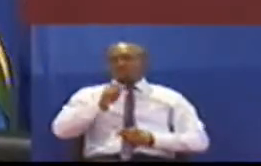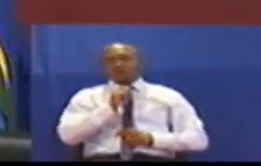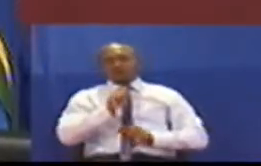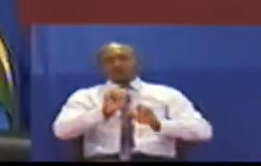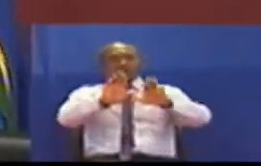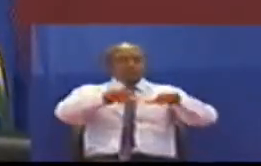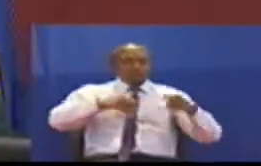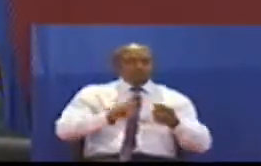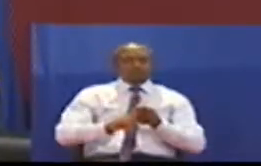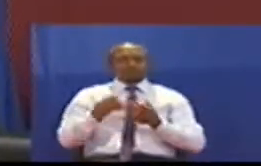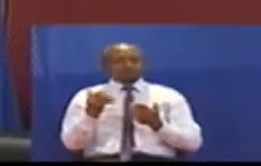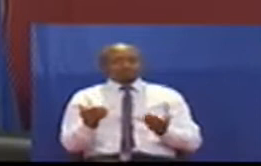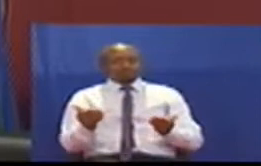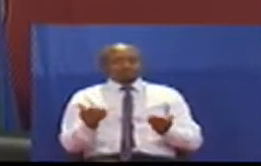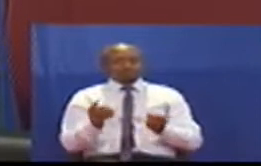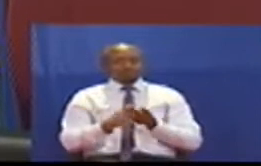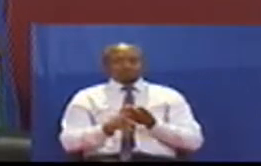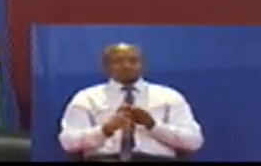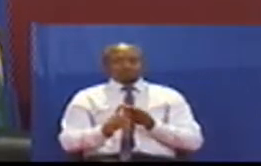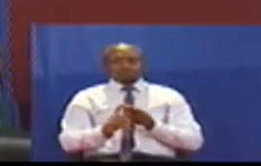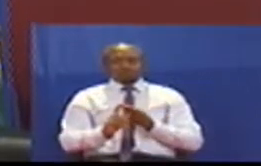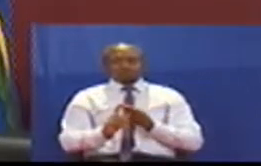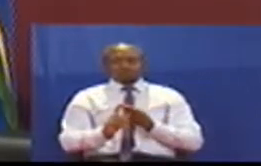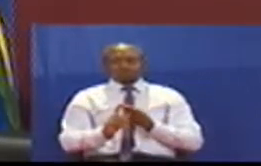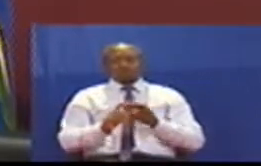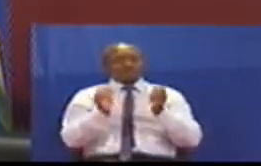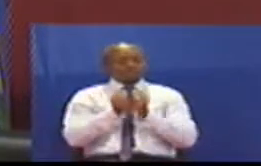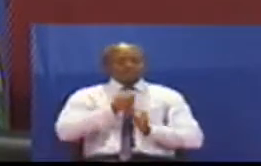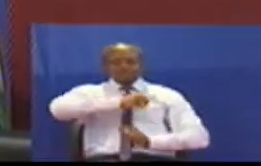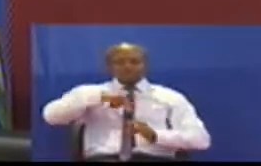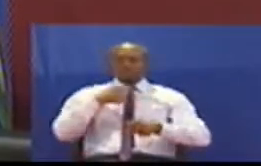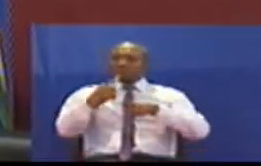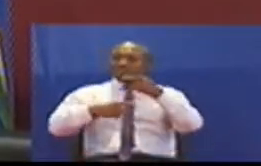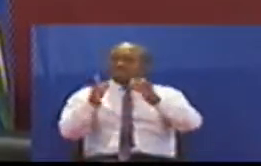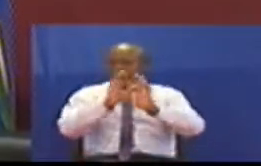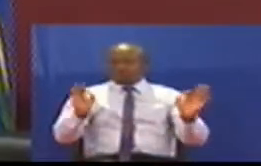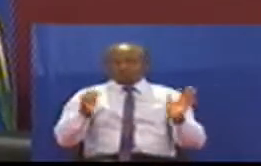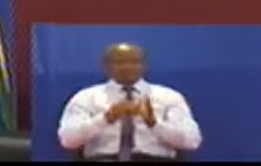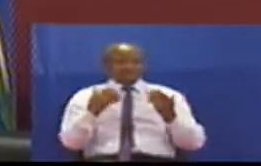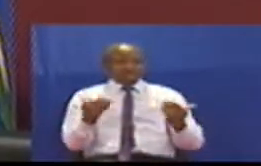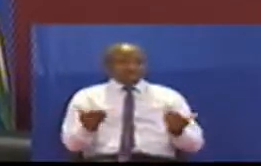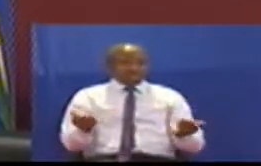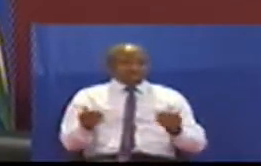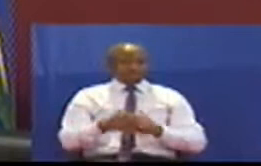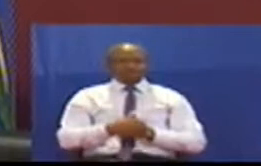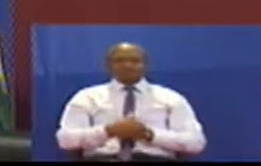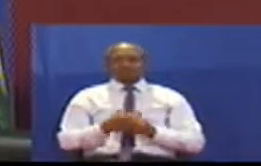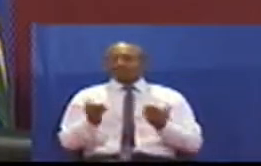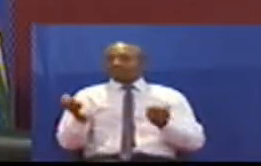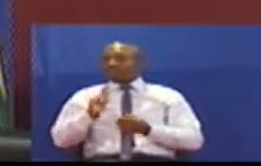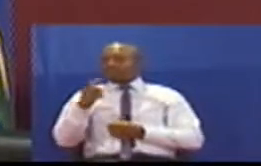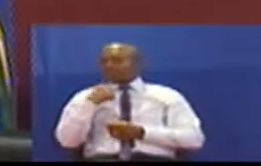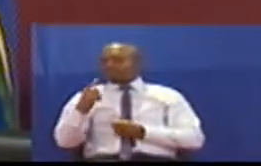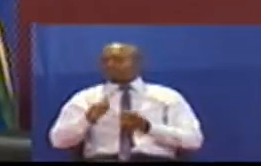waheshimiwa mawaziri, weekend njema. Tunaona majaribio yetu yanaenda vizuri mpaka sasa hivi, lakini kama nilivyosema,